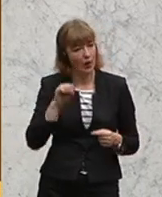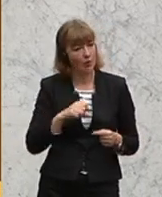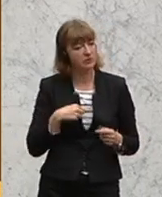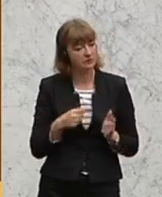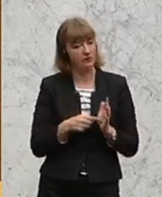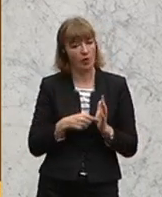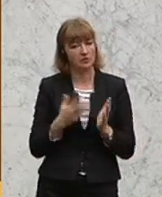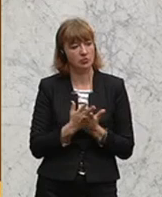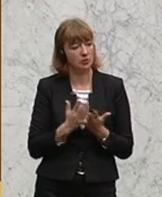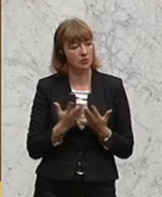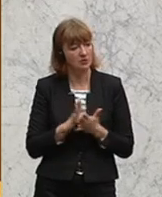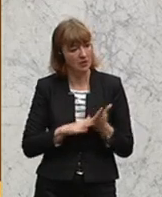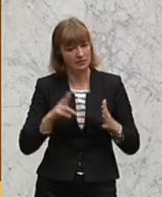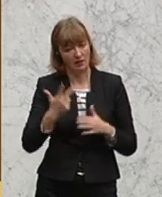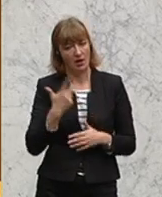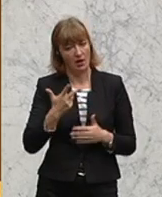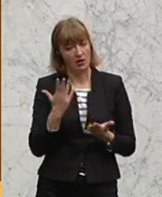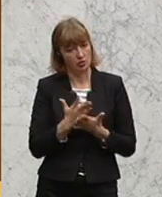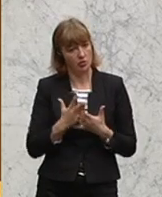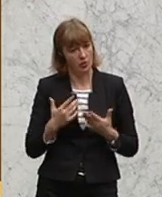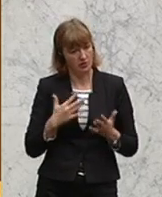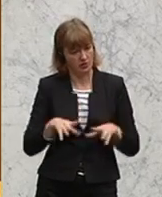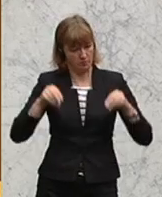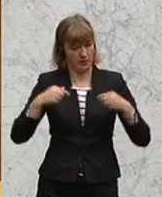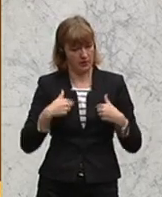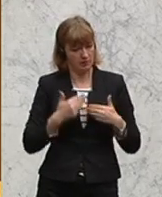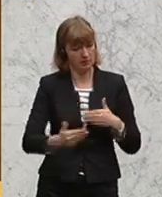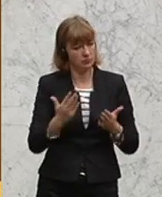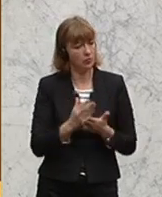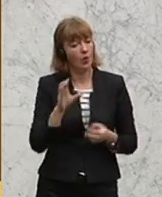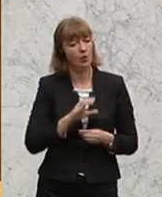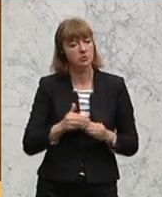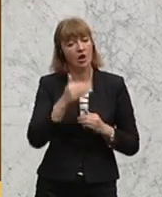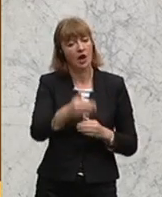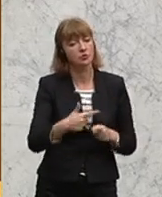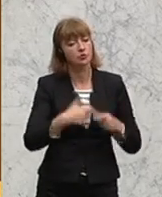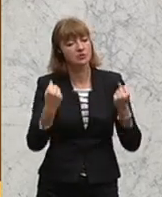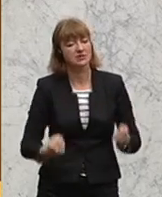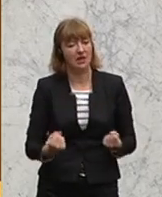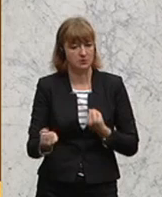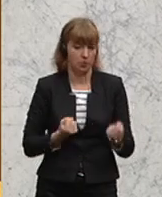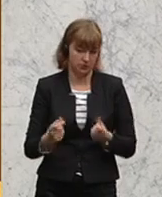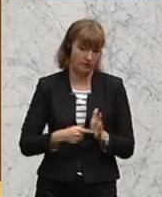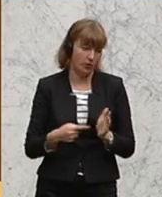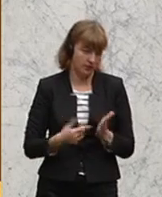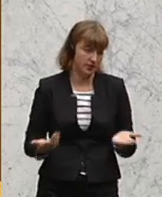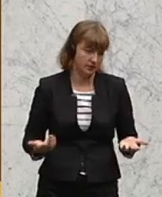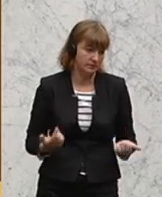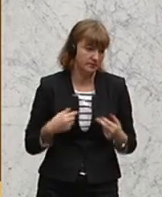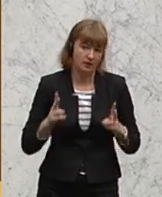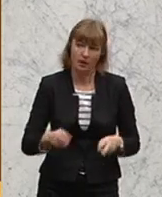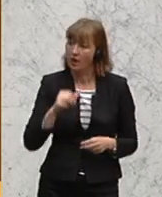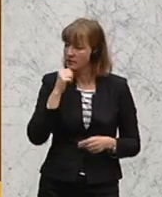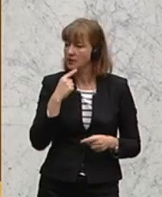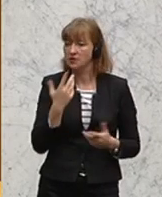fordern seit Beginn unserer Bewegung, seit 3 Jahren, natürlich eine europäische Außen- und Sicherheitspolitik. Wir können